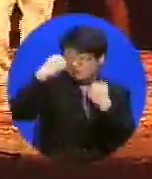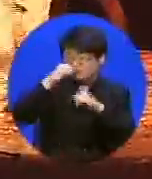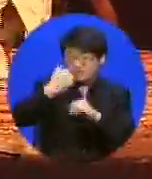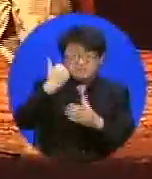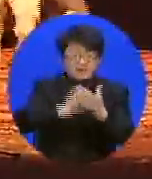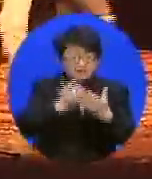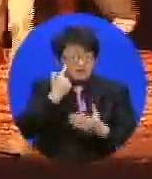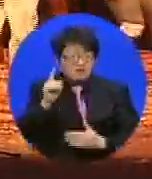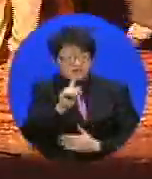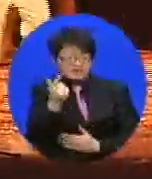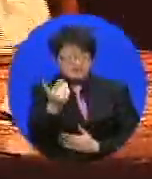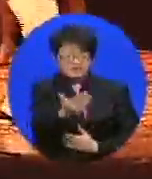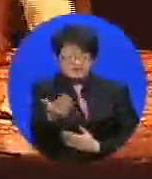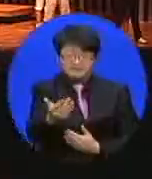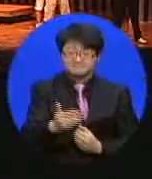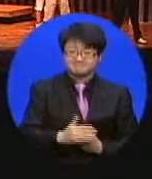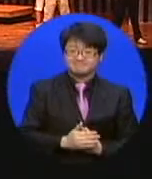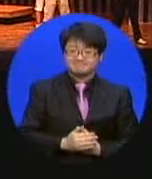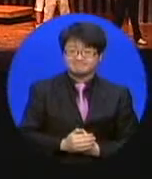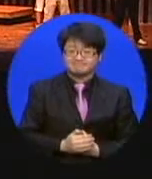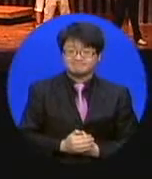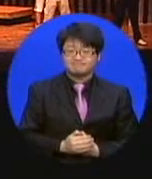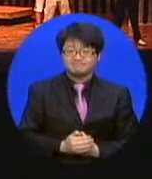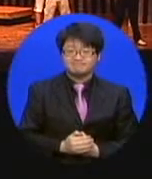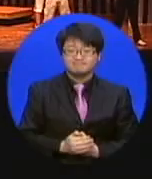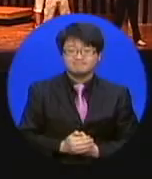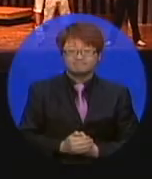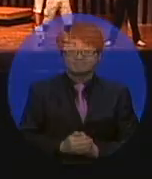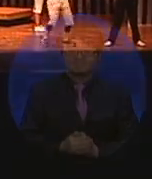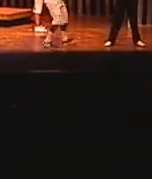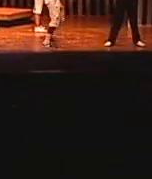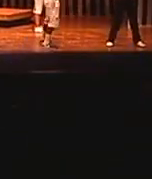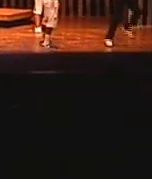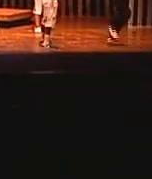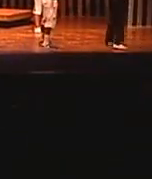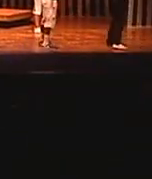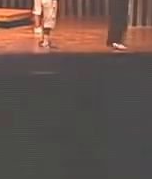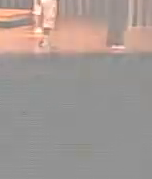세계에 빠져보시는 건 어떨까요? 문화 클로즈업 정유림입니다.